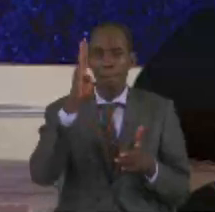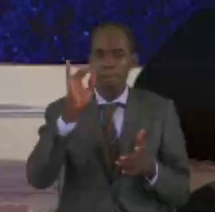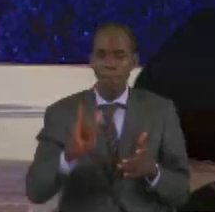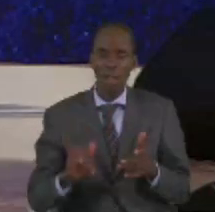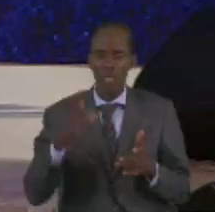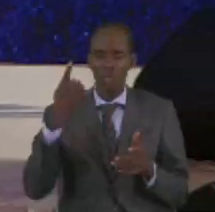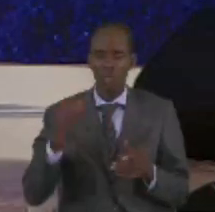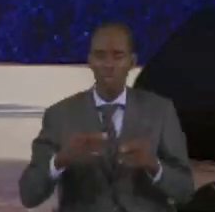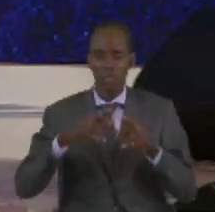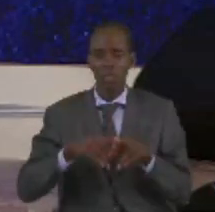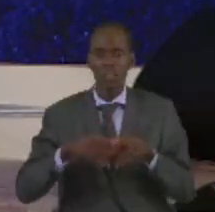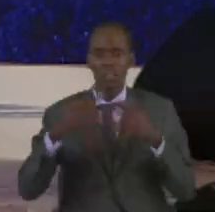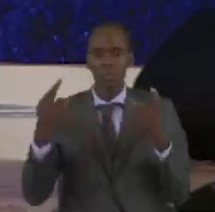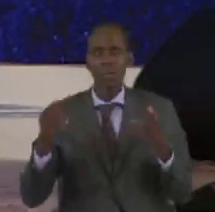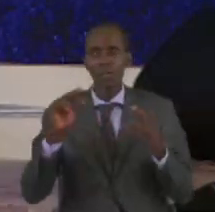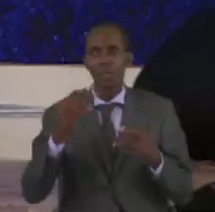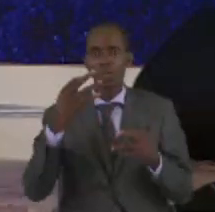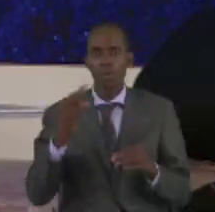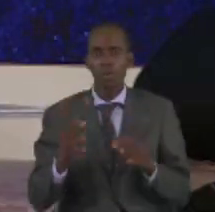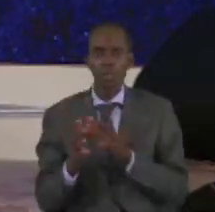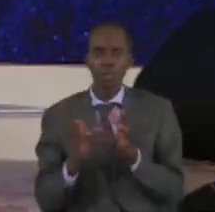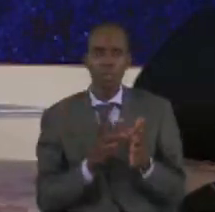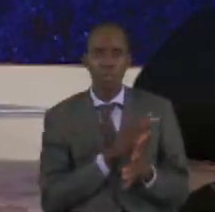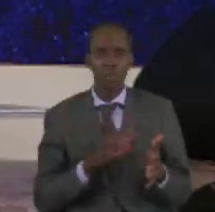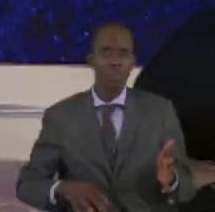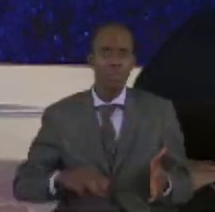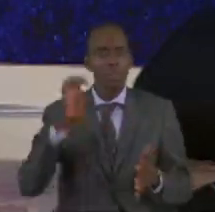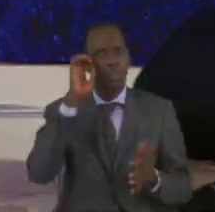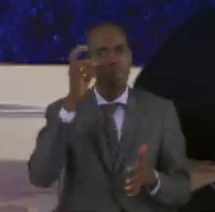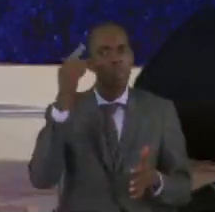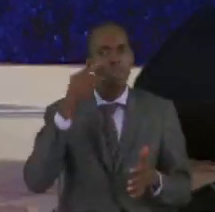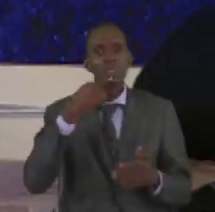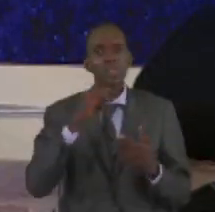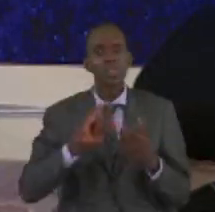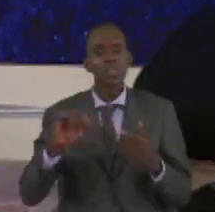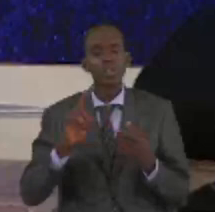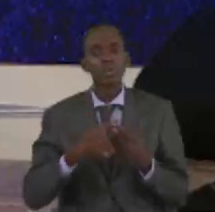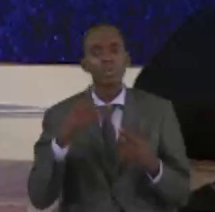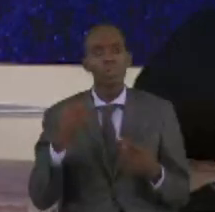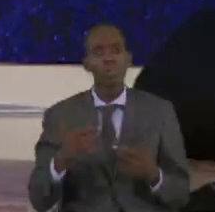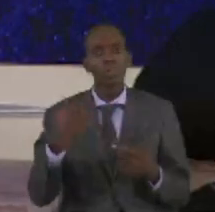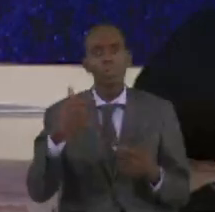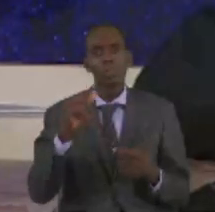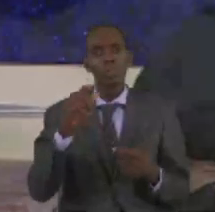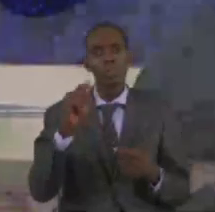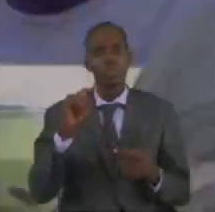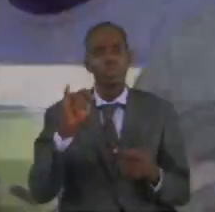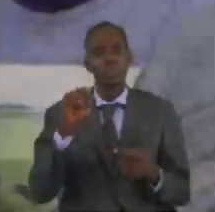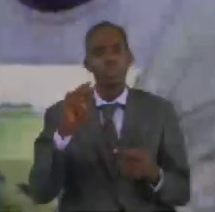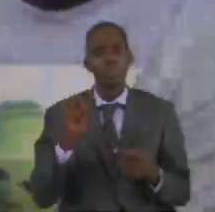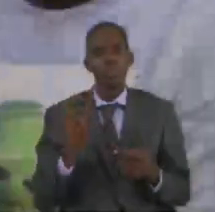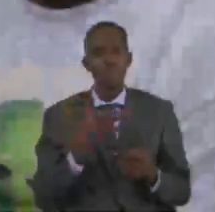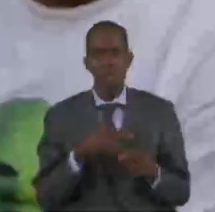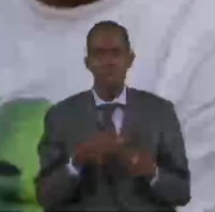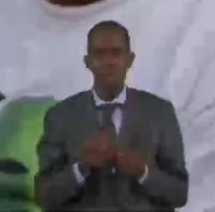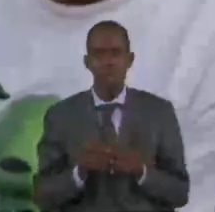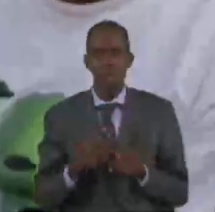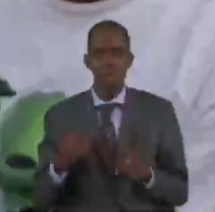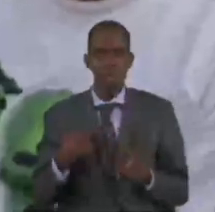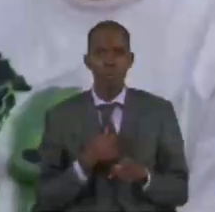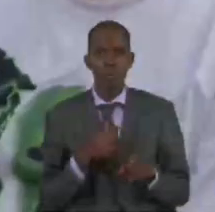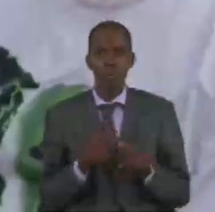cela, mais il a dit, mais pas une révélation de Jésus-Christ. Il disait aux Galates et nous dit que